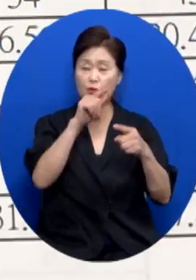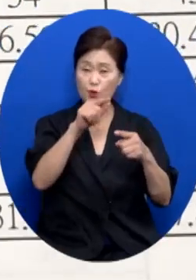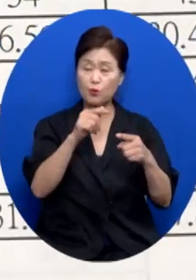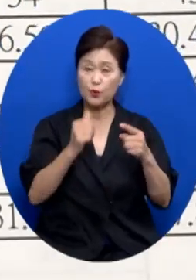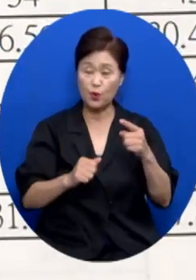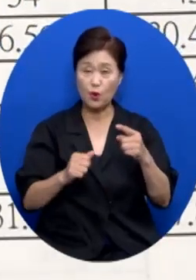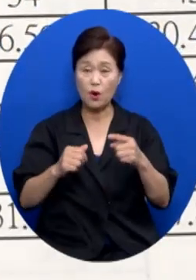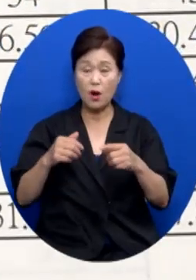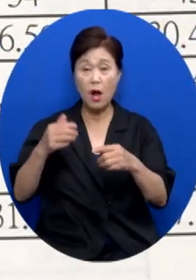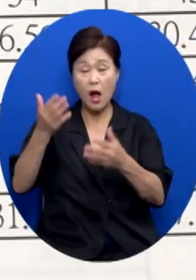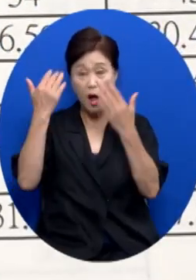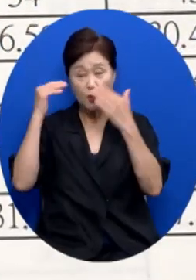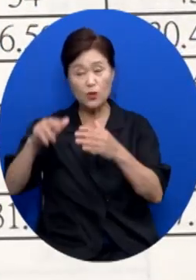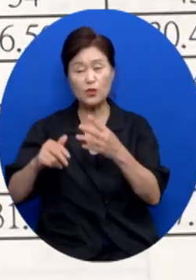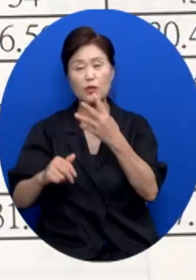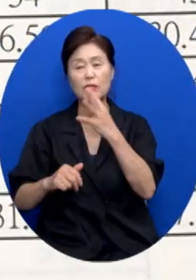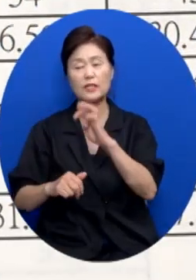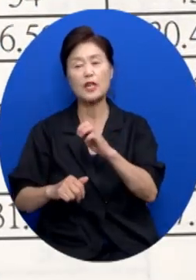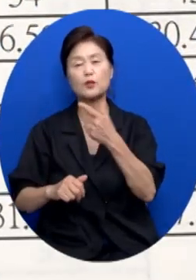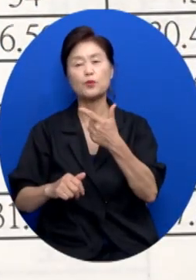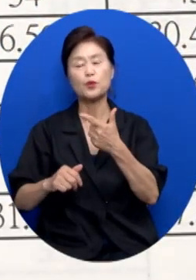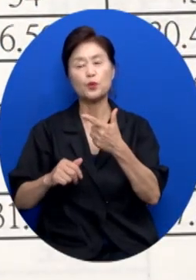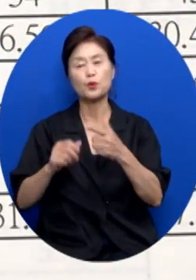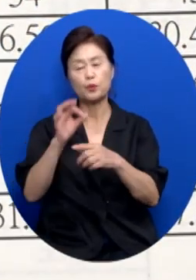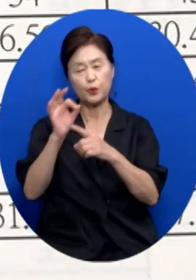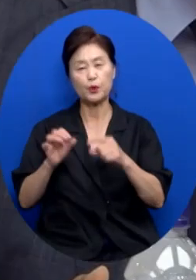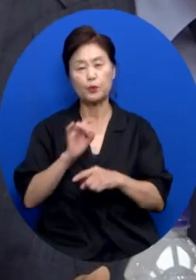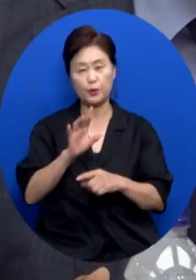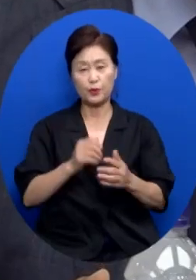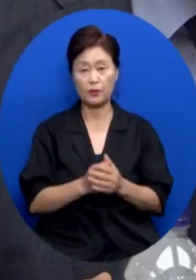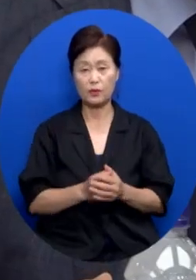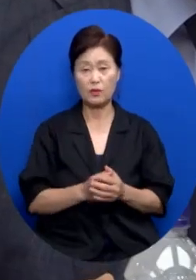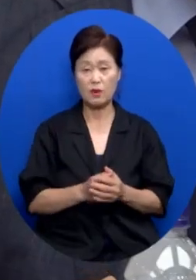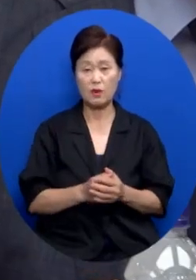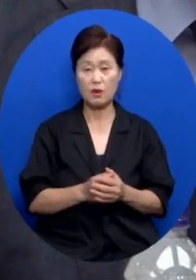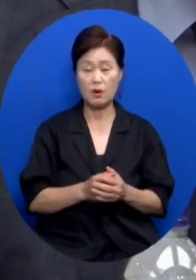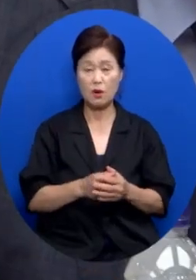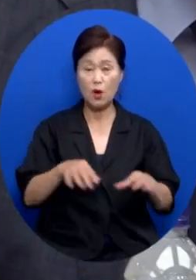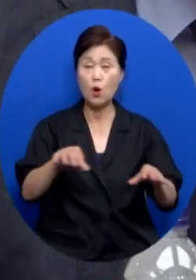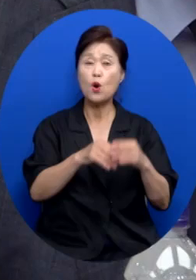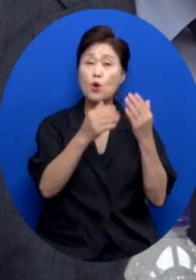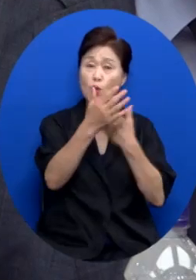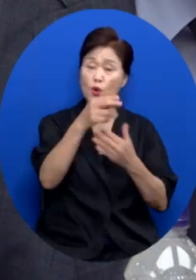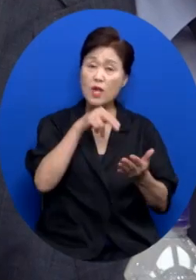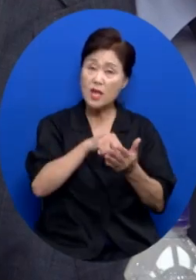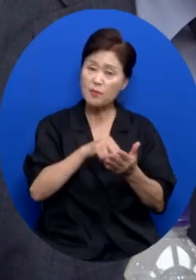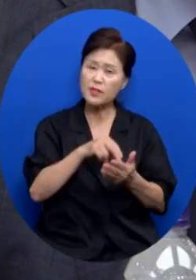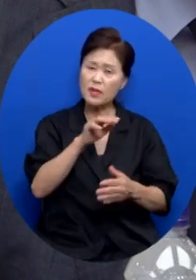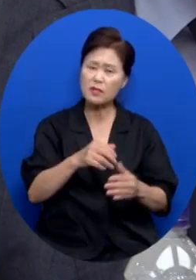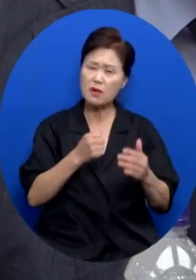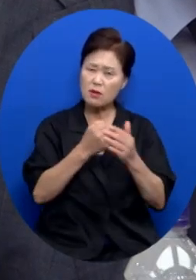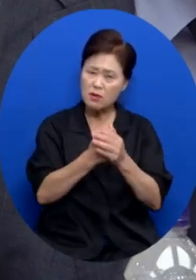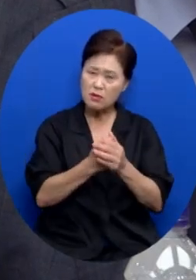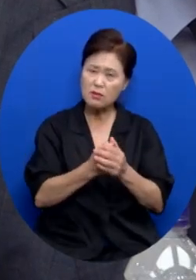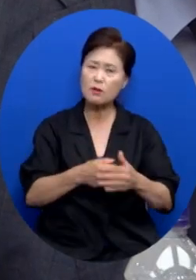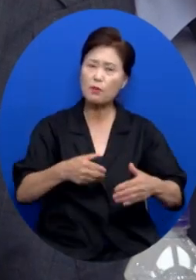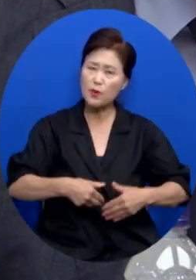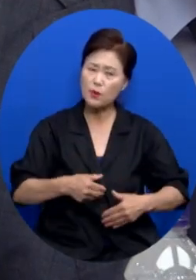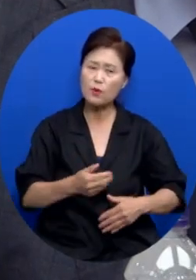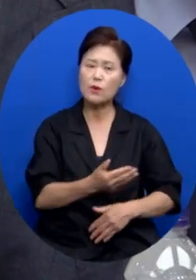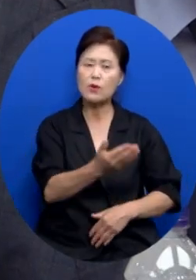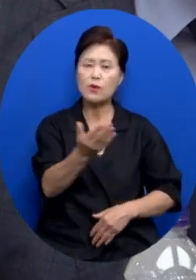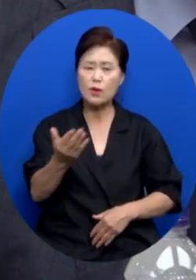40%대 찬성에 그쳤습니다. 오늘 이 자리는 총회적 차원에서 결정해야 될 중요한 사안을